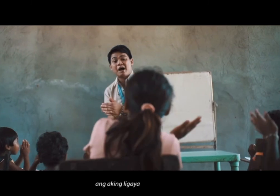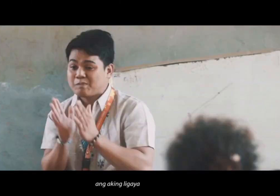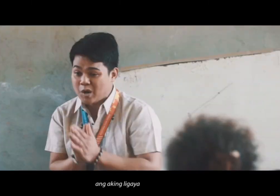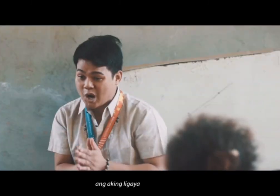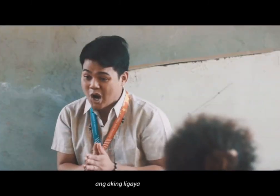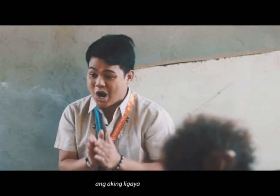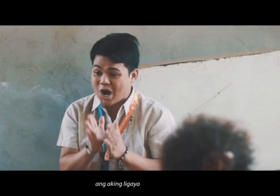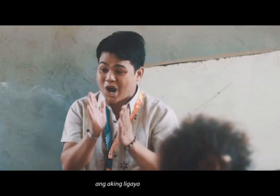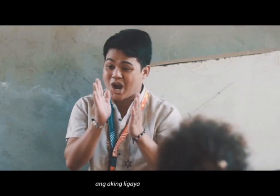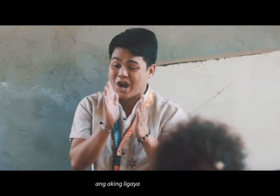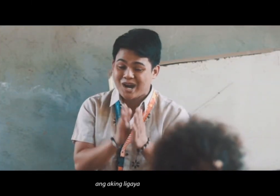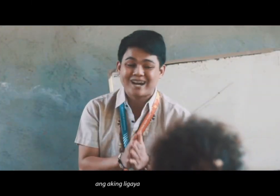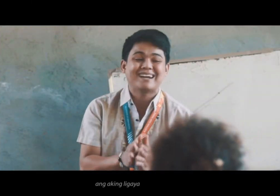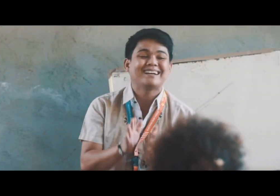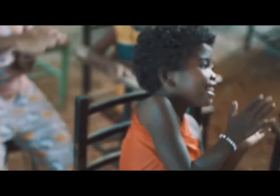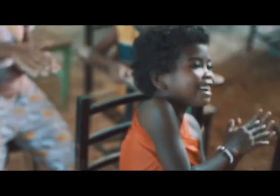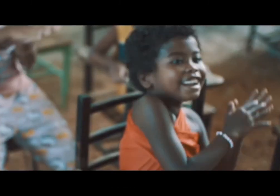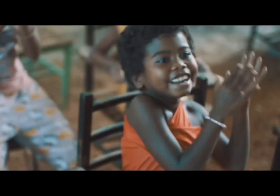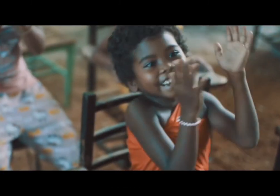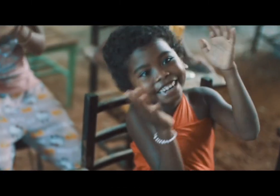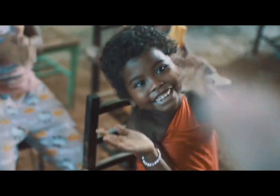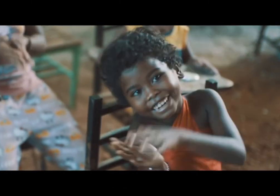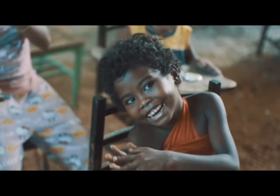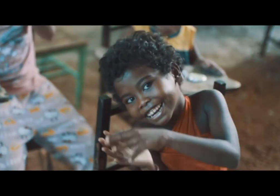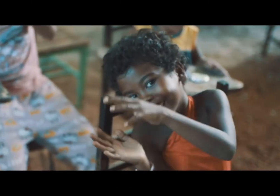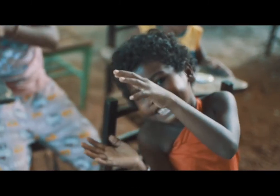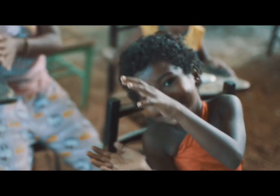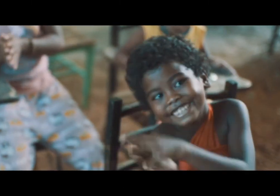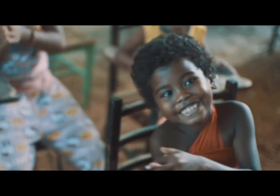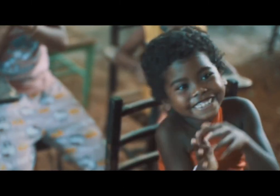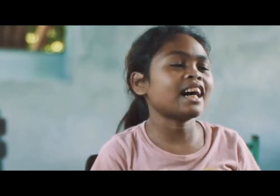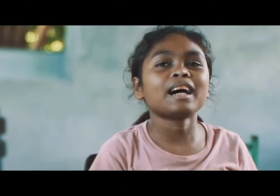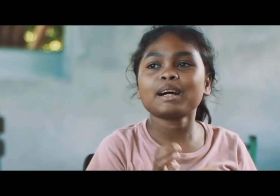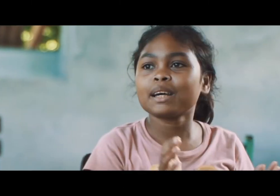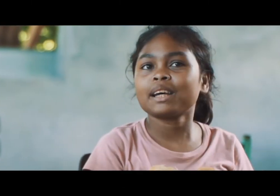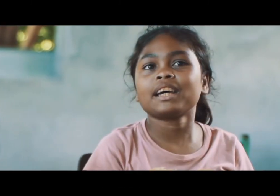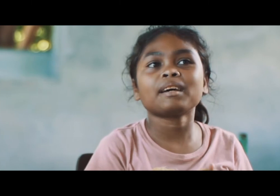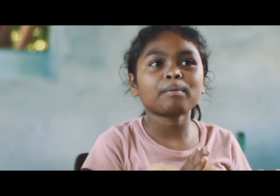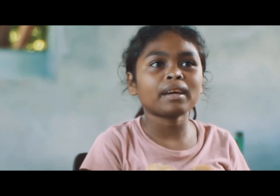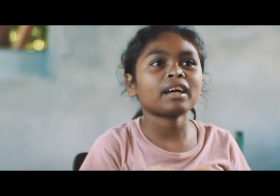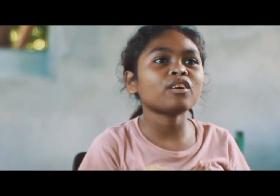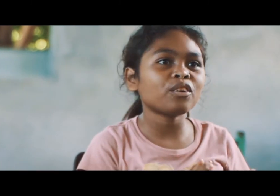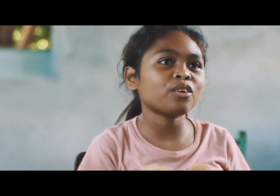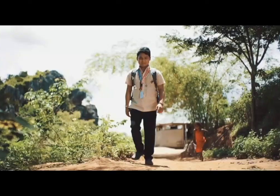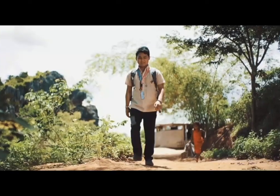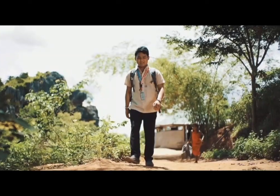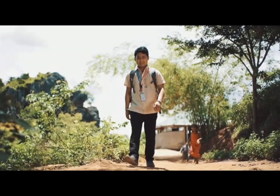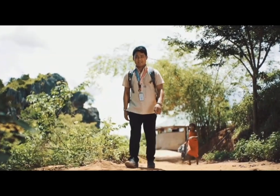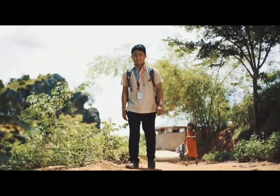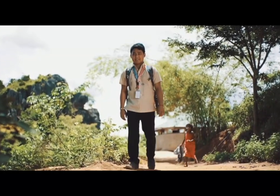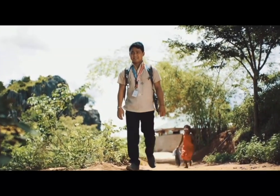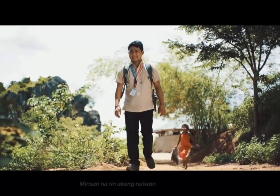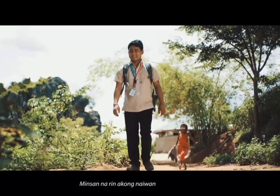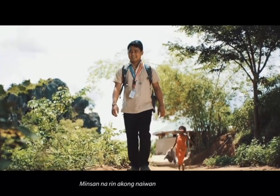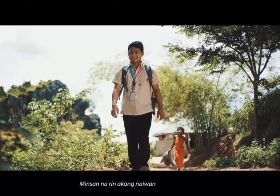Inclusive education. Mayroon itong accessibility features for the blind and deaf